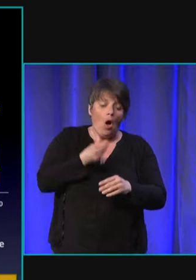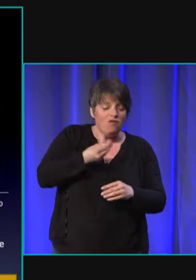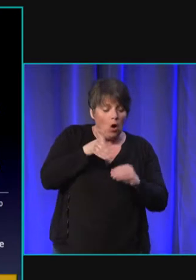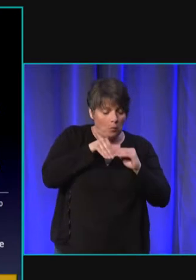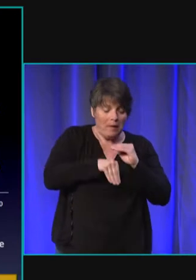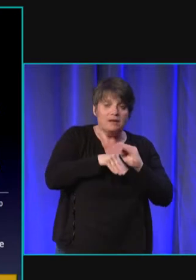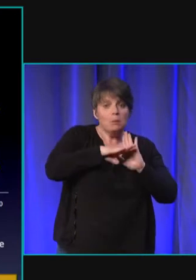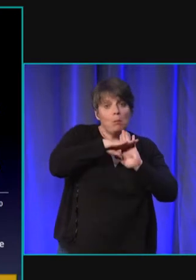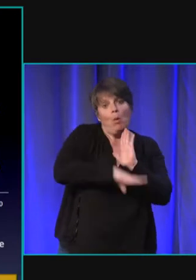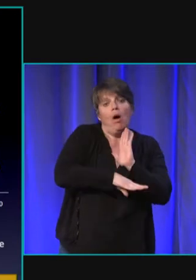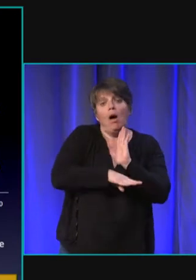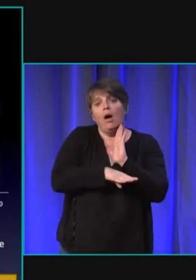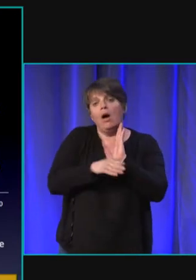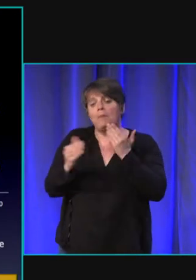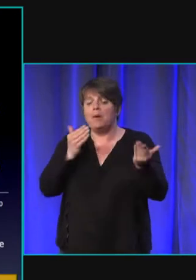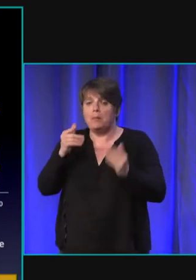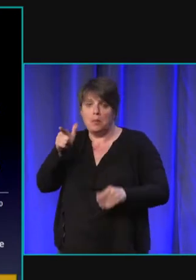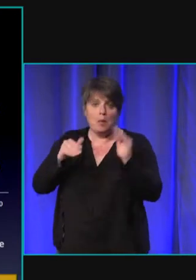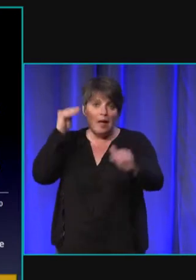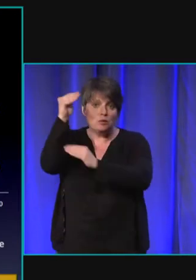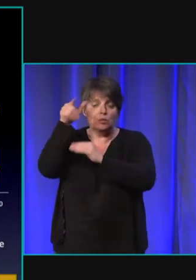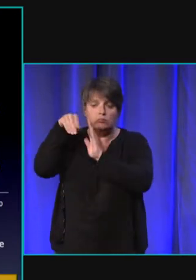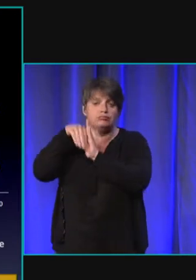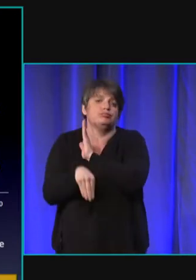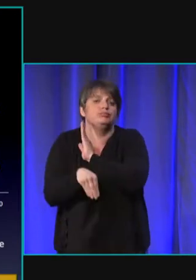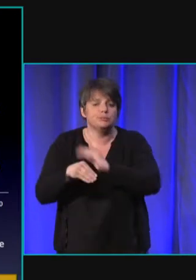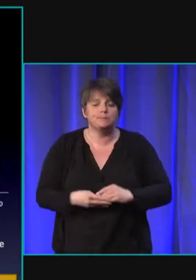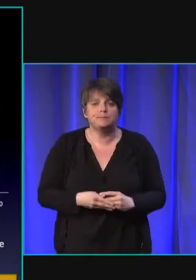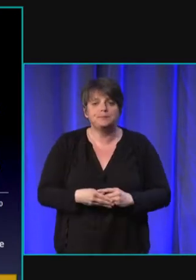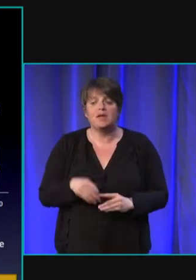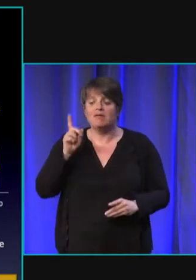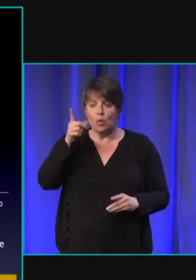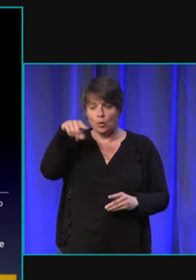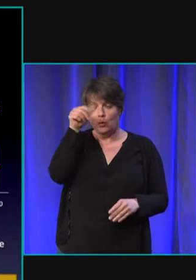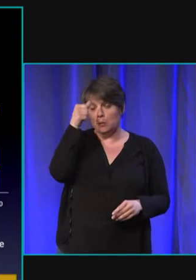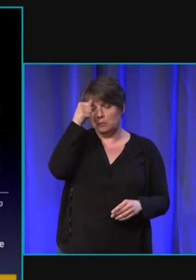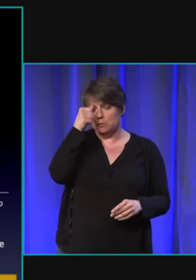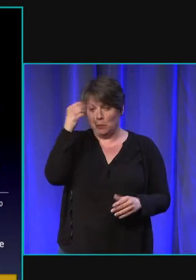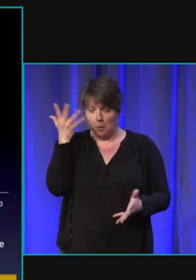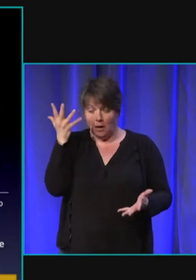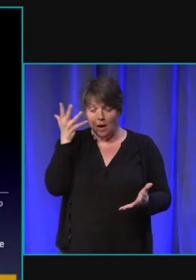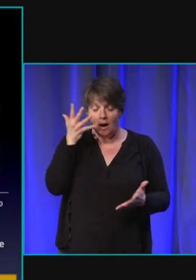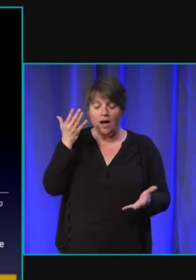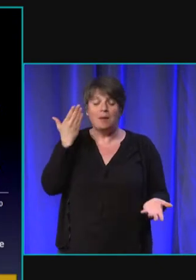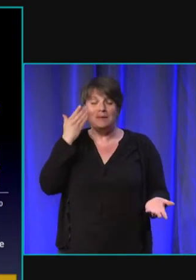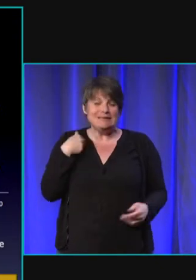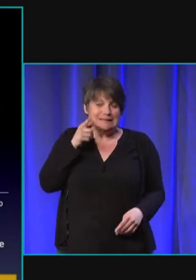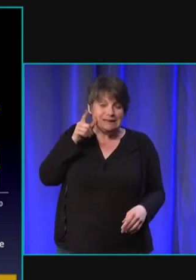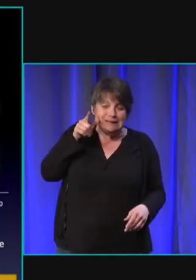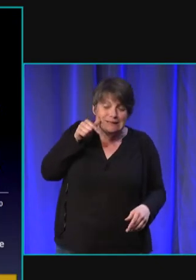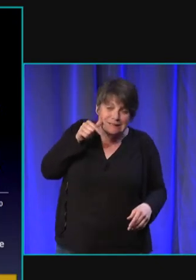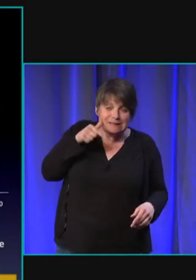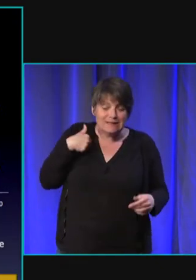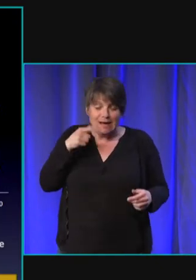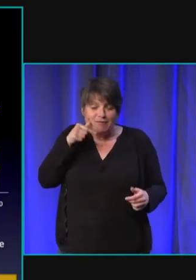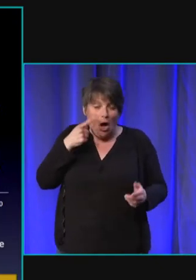enfants par rapport aux adultes. Donc retenez une chose, c'est que pour tout effort intensif et répété,